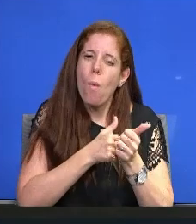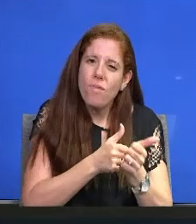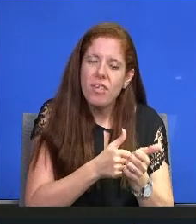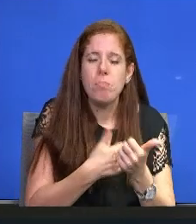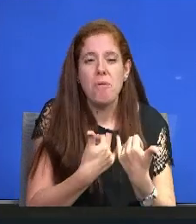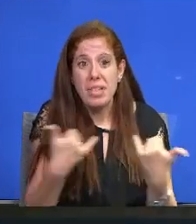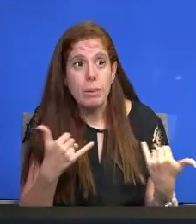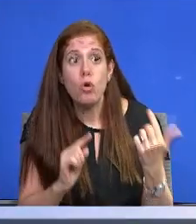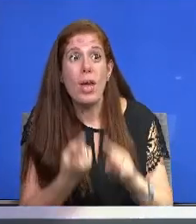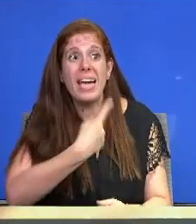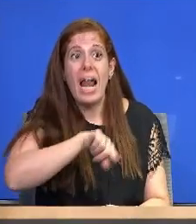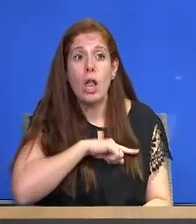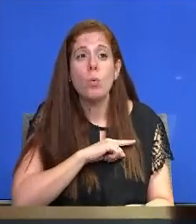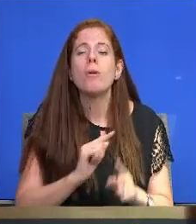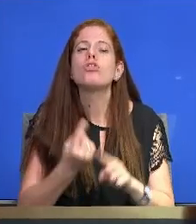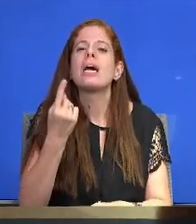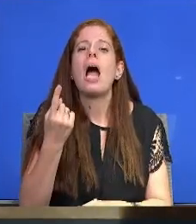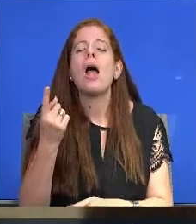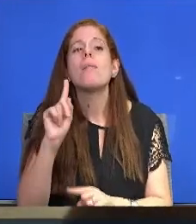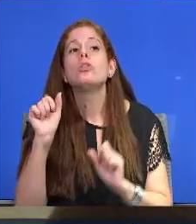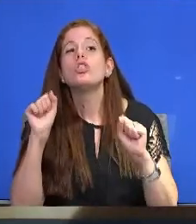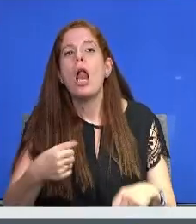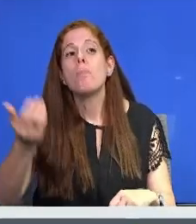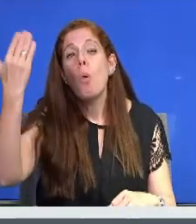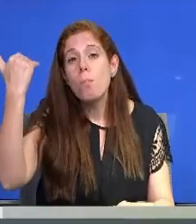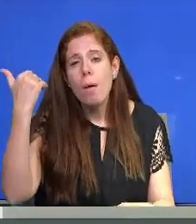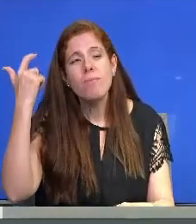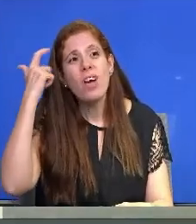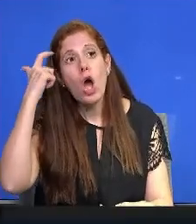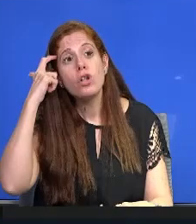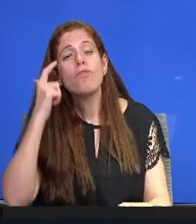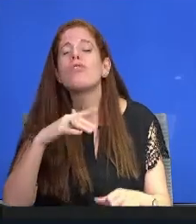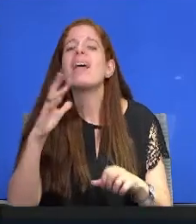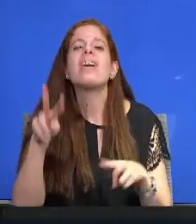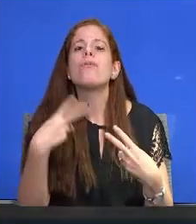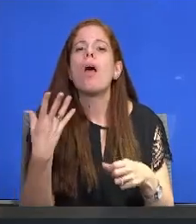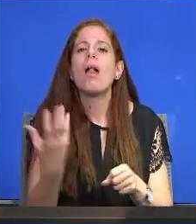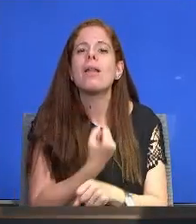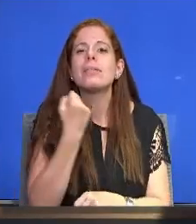מה שקרה ליצור הקודם ששלט כאן, וחשב שהוא בלתי מנוצח.